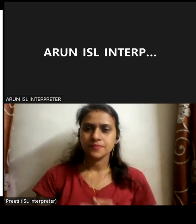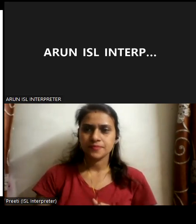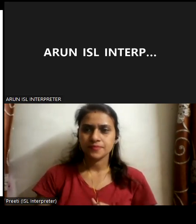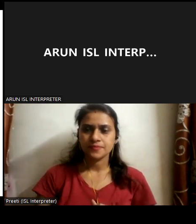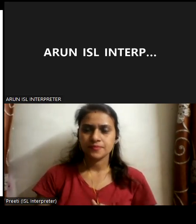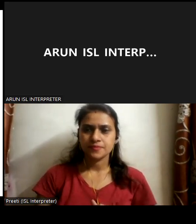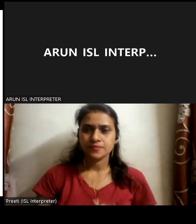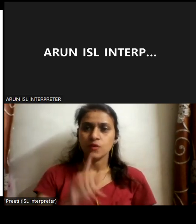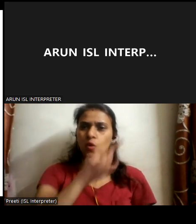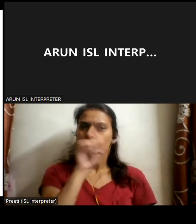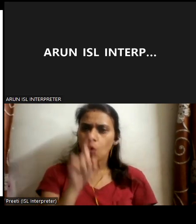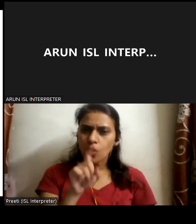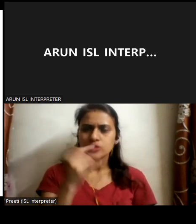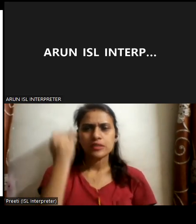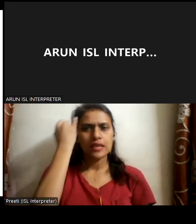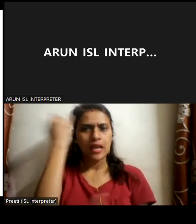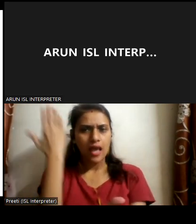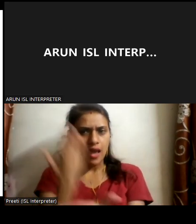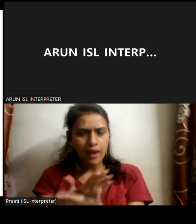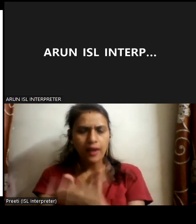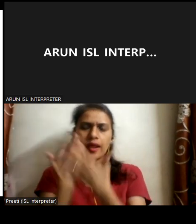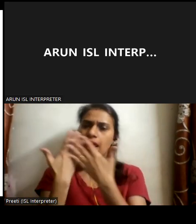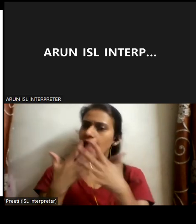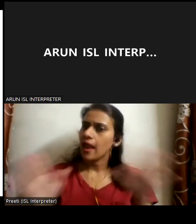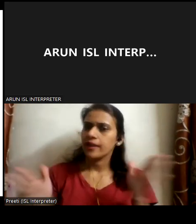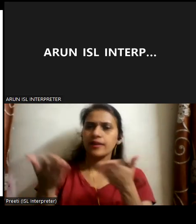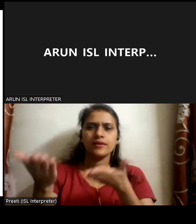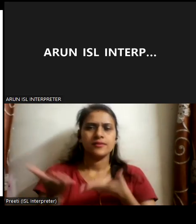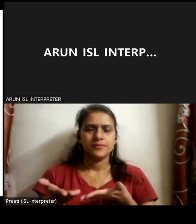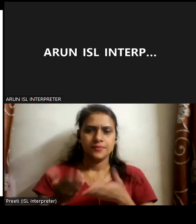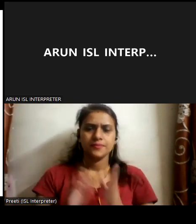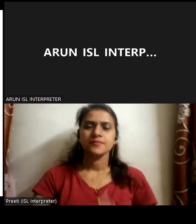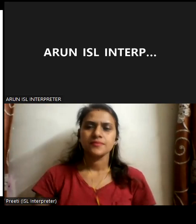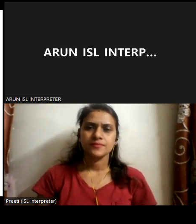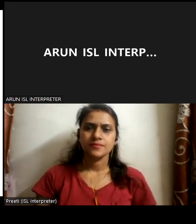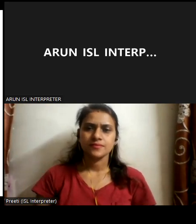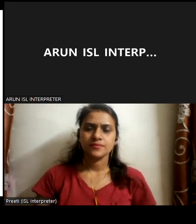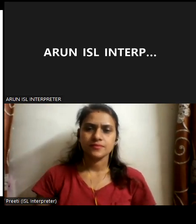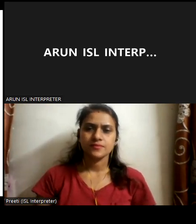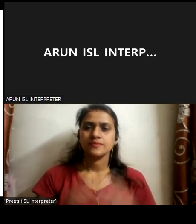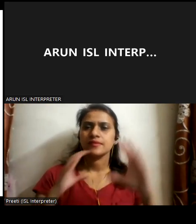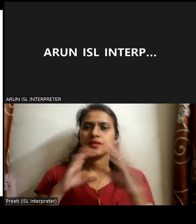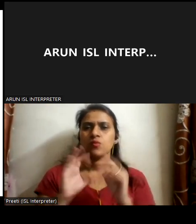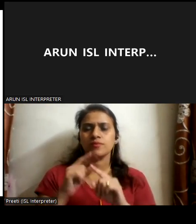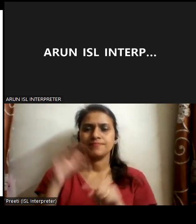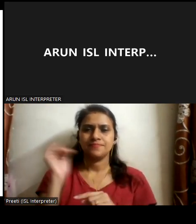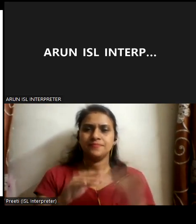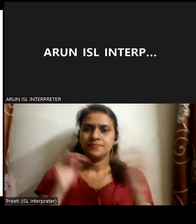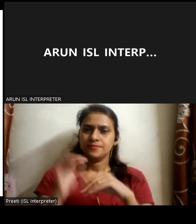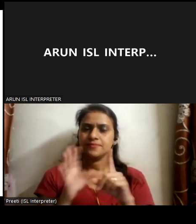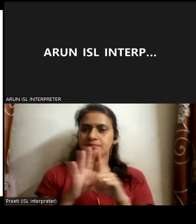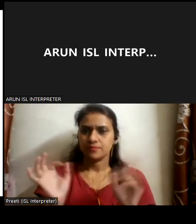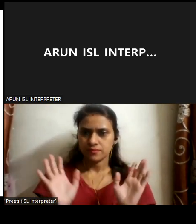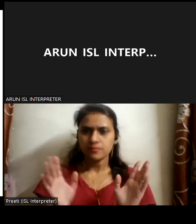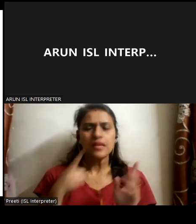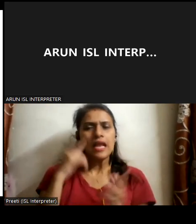कोई आपके सुझाव हैं या कोई आपको सवाल पूछना है तो अब आप रखिए, मैं कोशिश करूंगा कि मैं